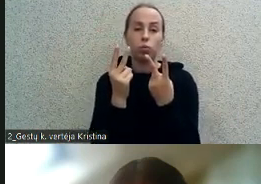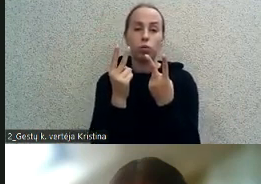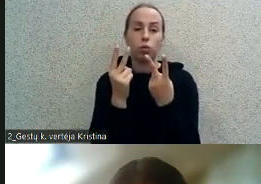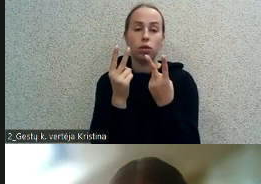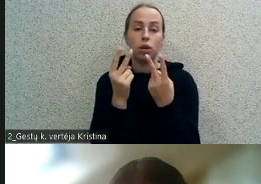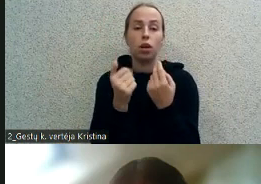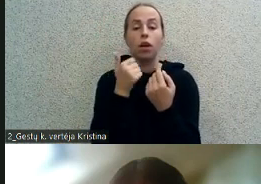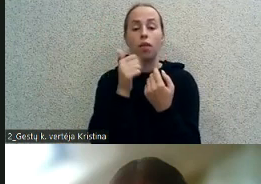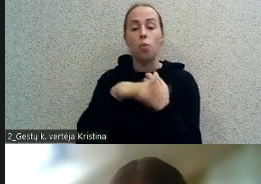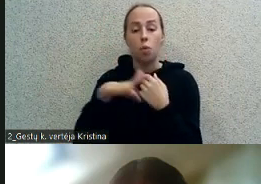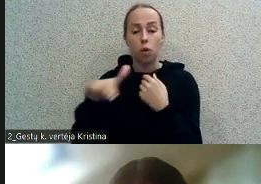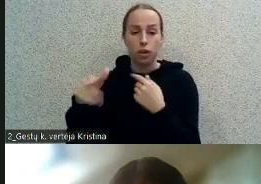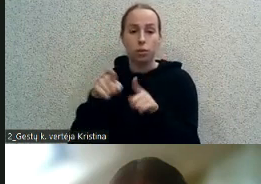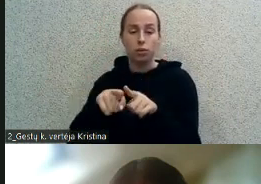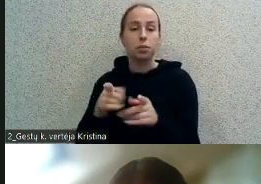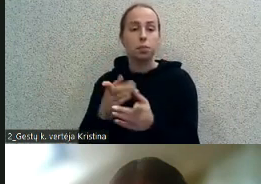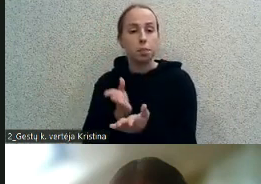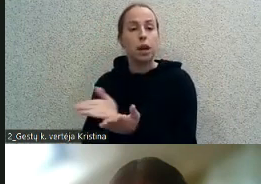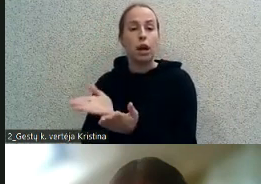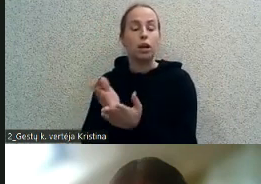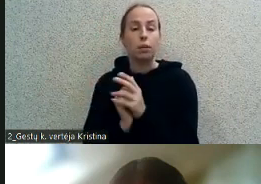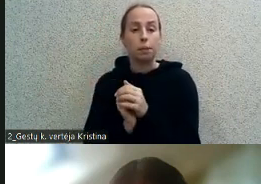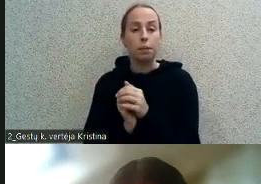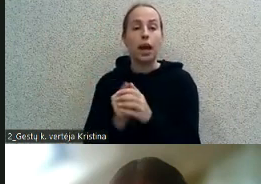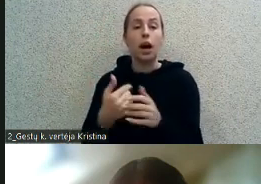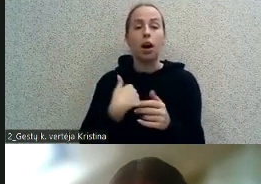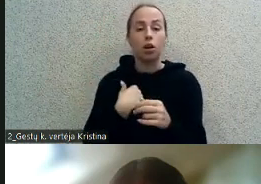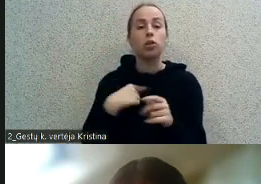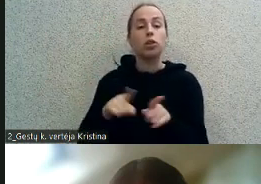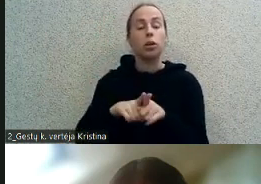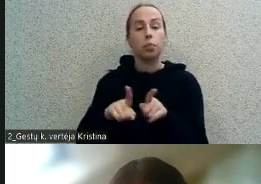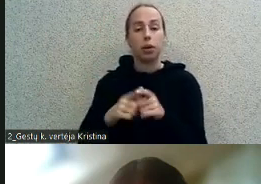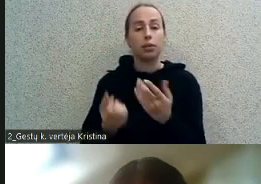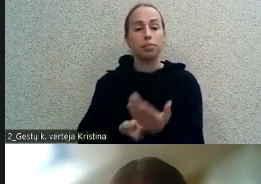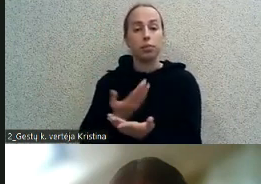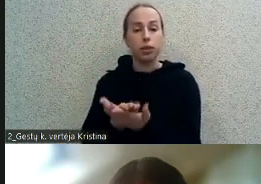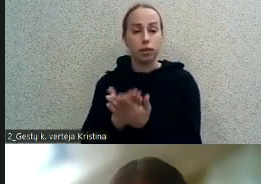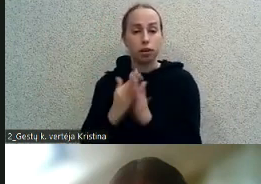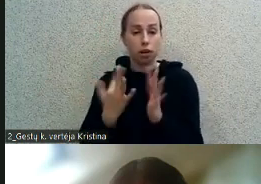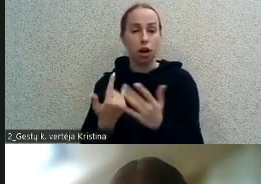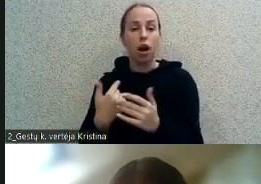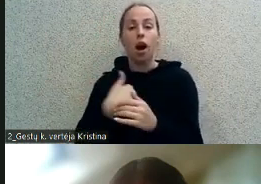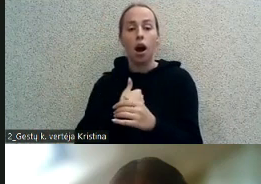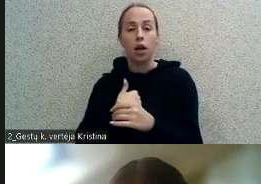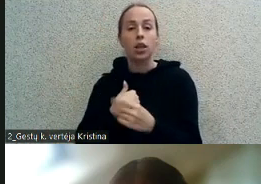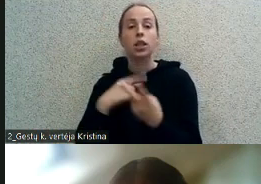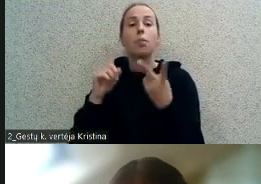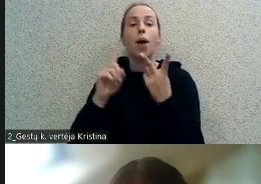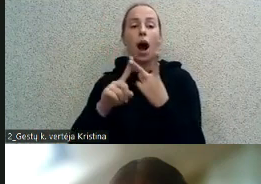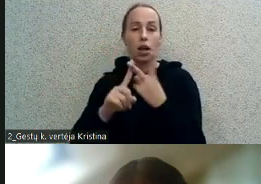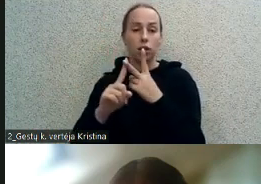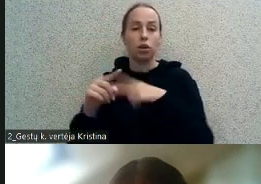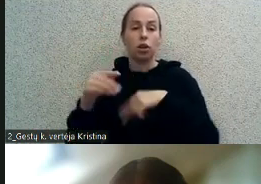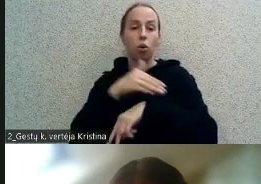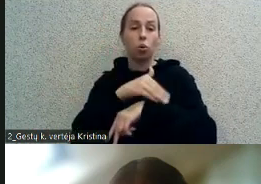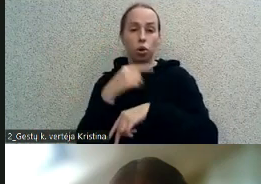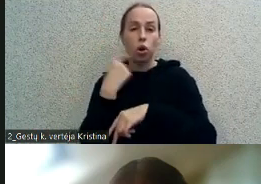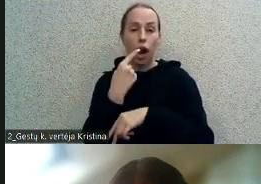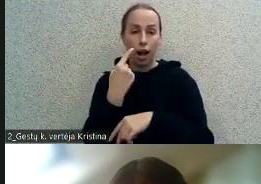mokiniams prieinama. Aš pati pristačiau tai, kad aš dėstau antrą užsienio kalbą, rusų